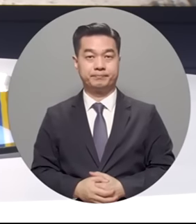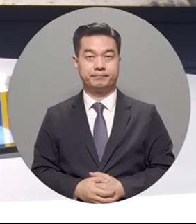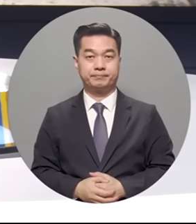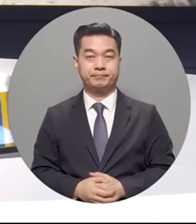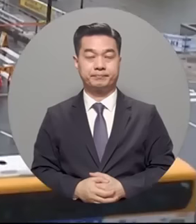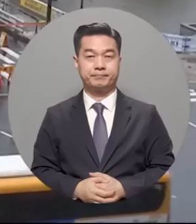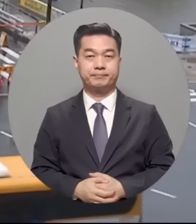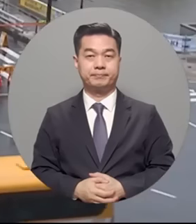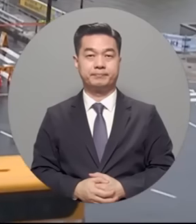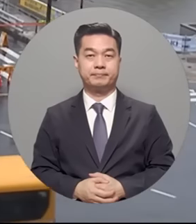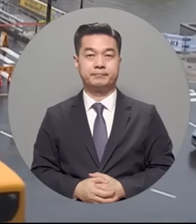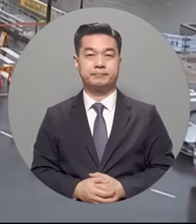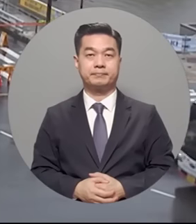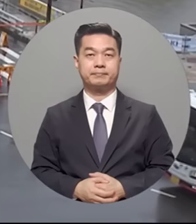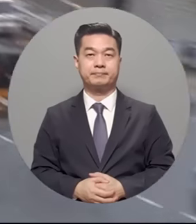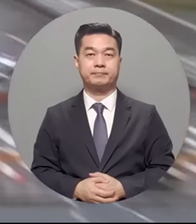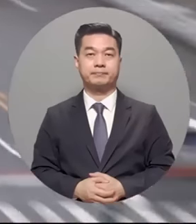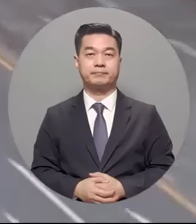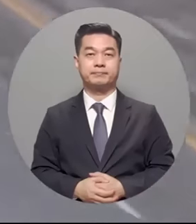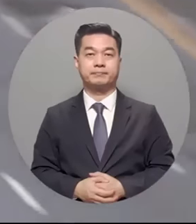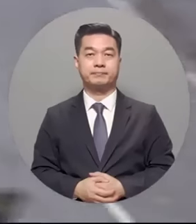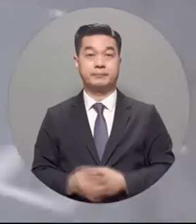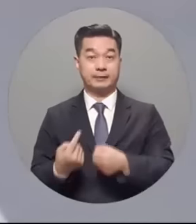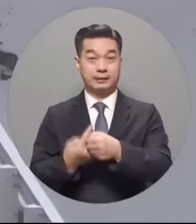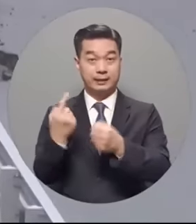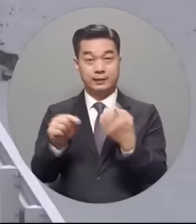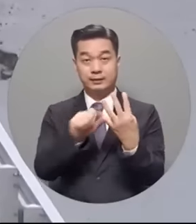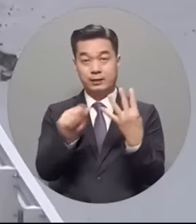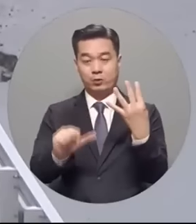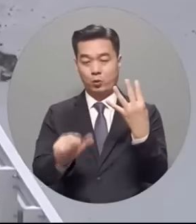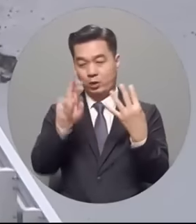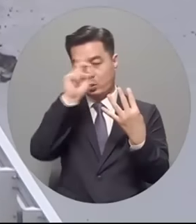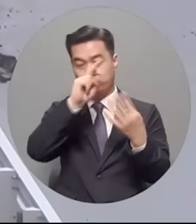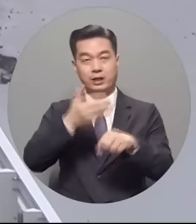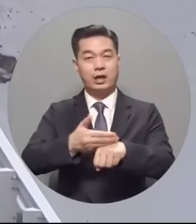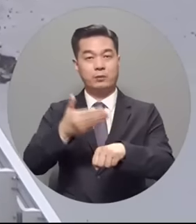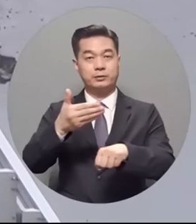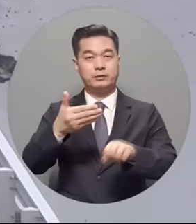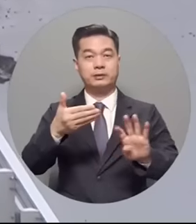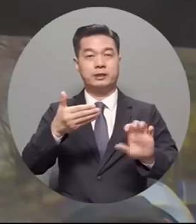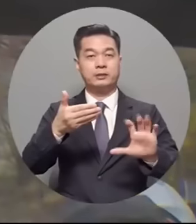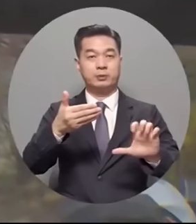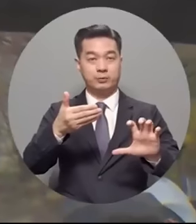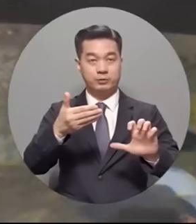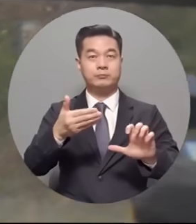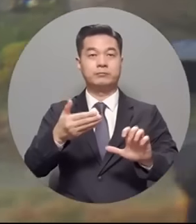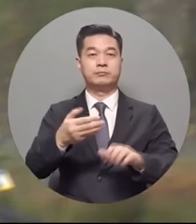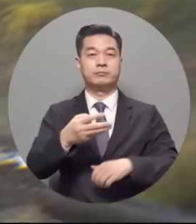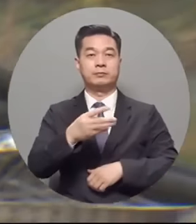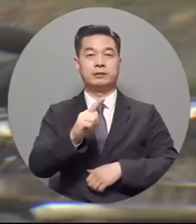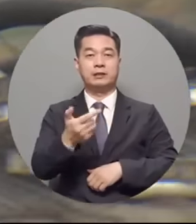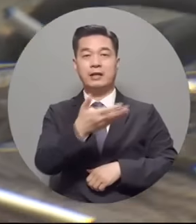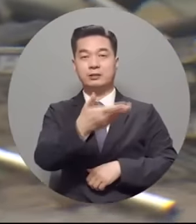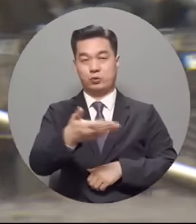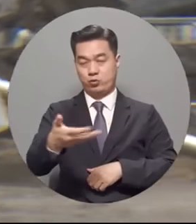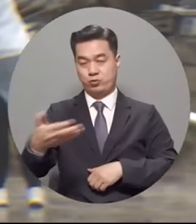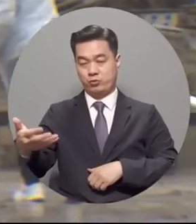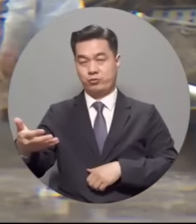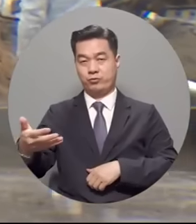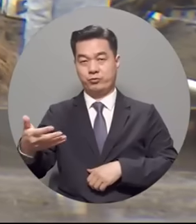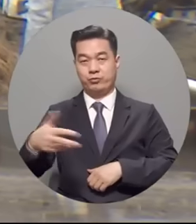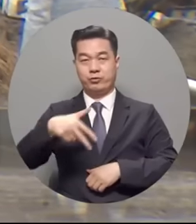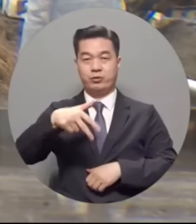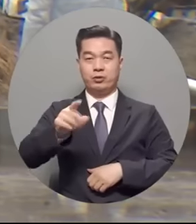지난해 4월 5일 오전 9시 45분 탄천을 가로지르는 정자교 인도